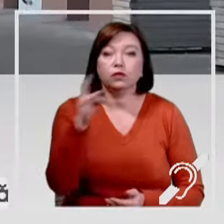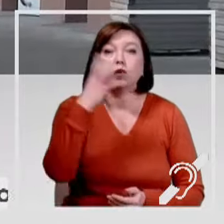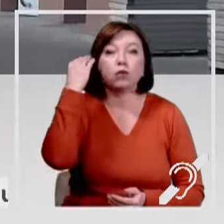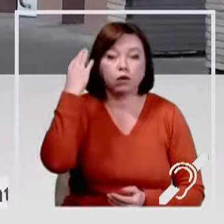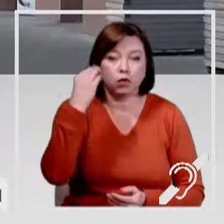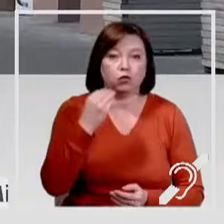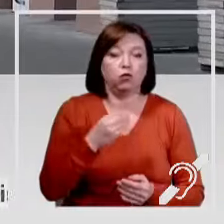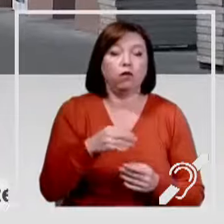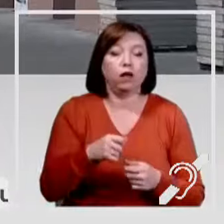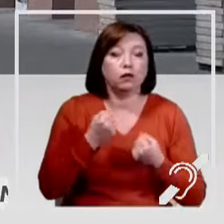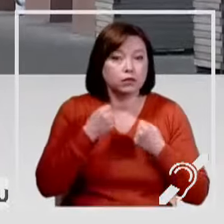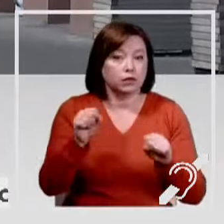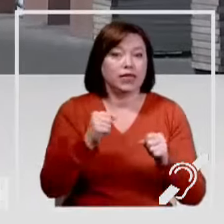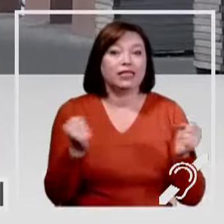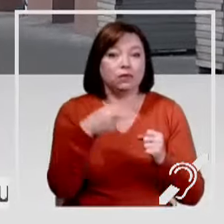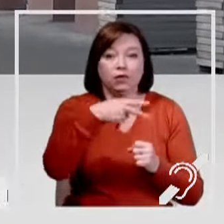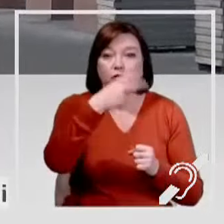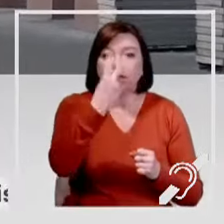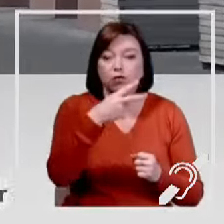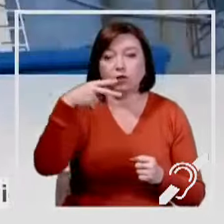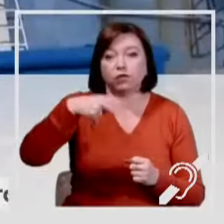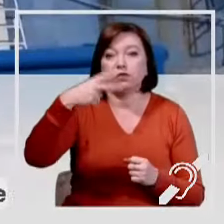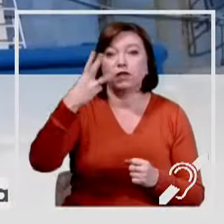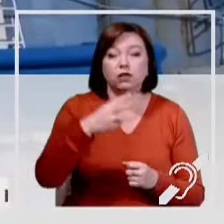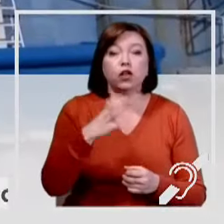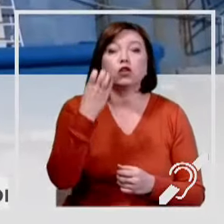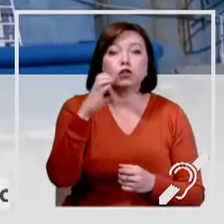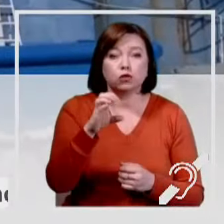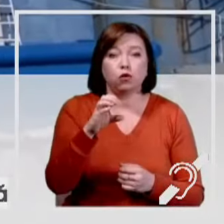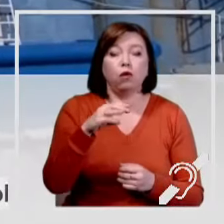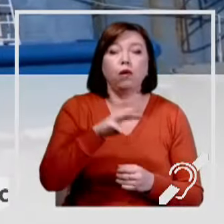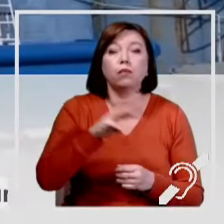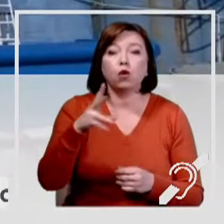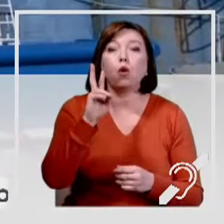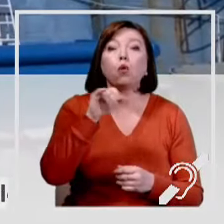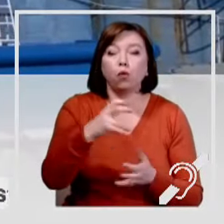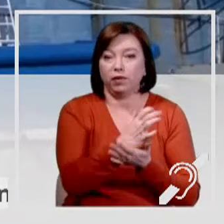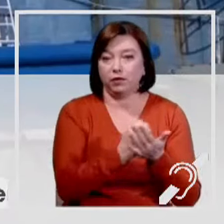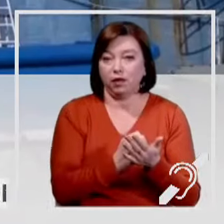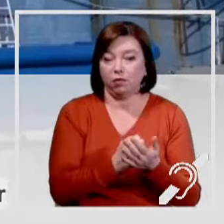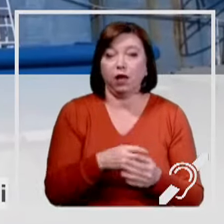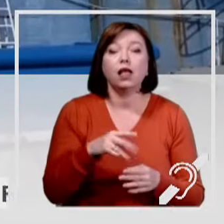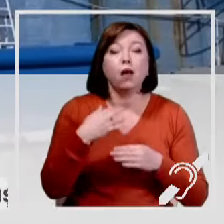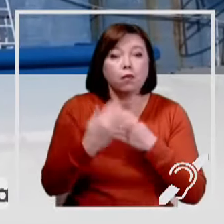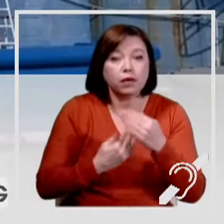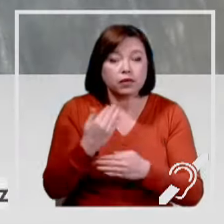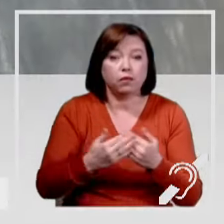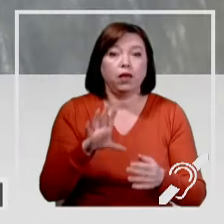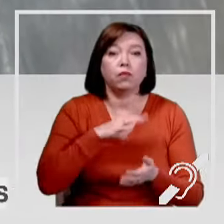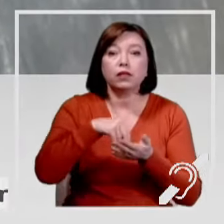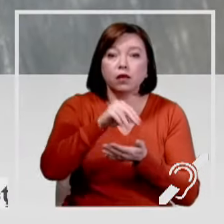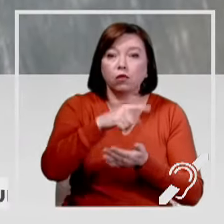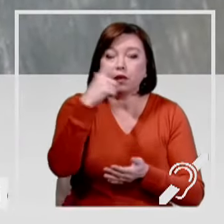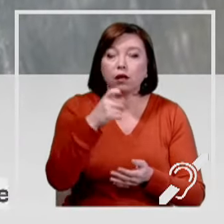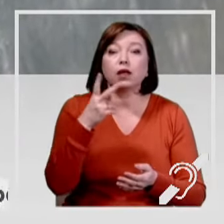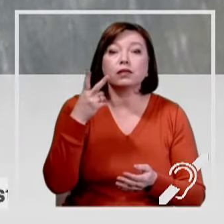Republica Moldova a ieșit din iarna 2022-2023 cu 100 de milioane metri cubi de gaz în stocuri. Treptat, Energocom a făcut achiziții de gaz